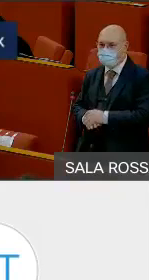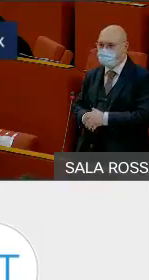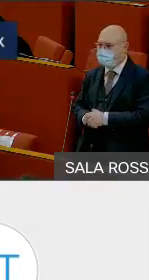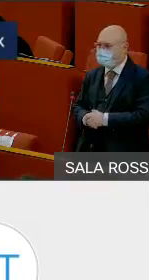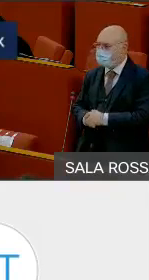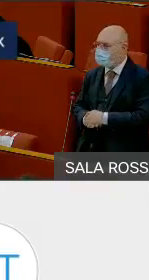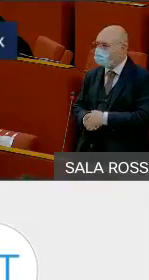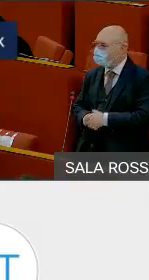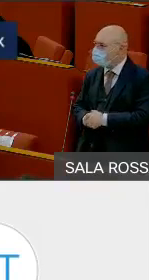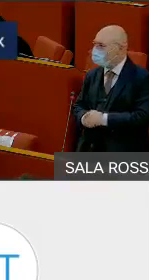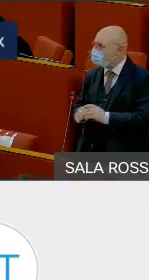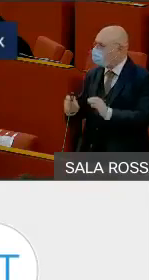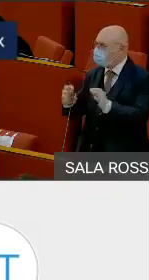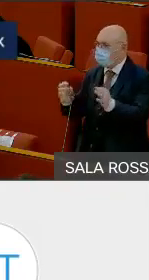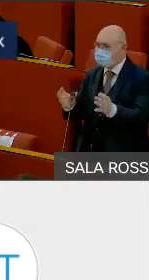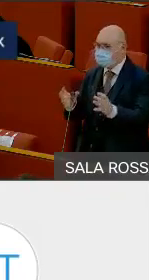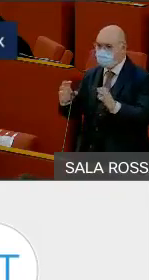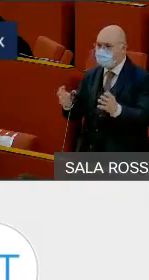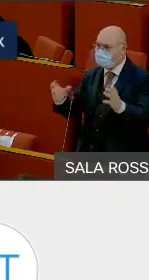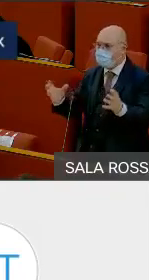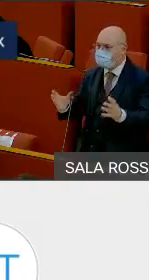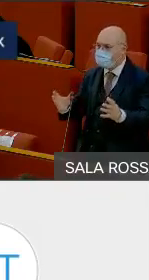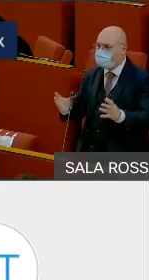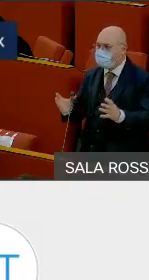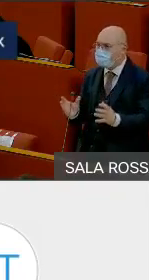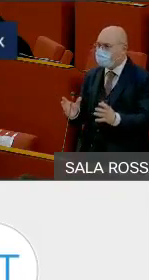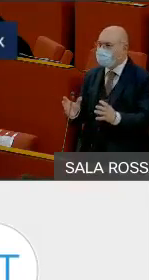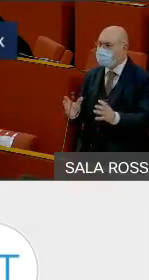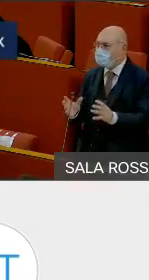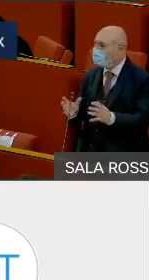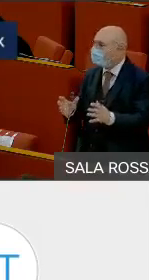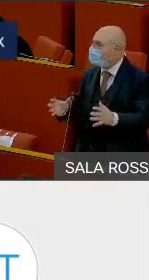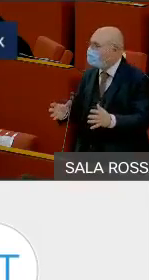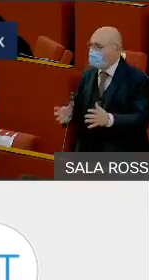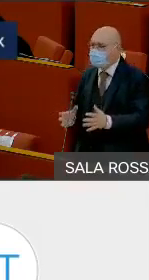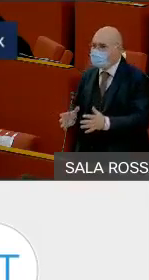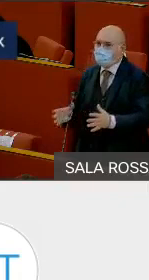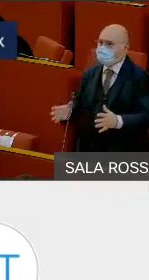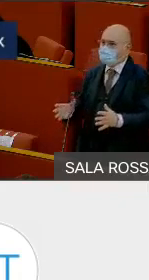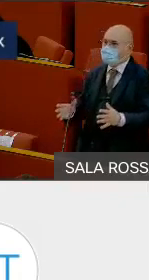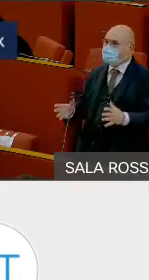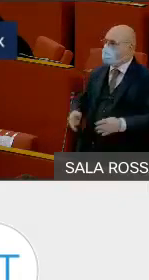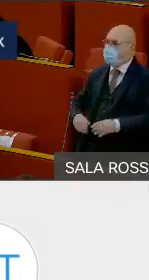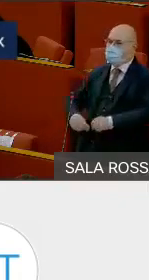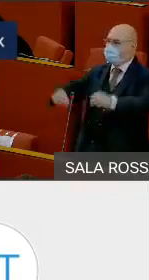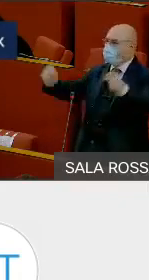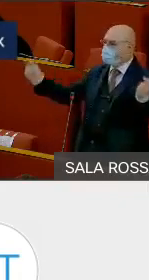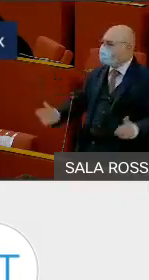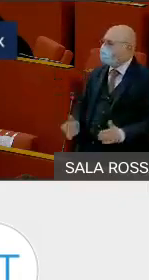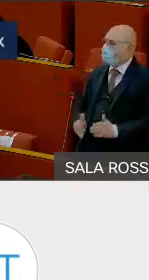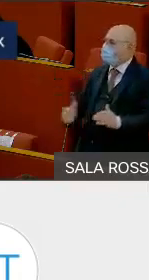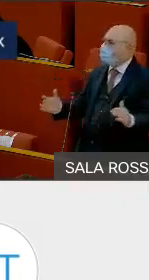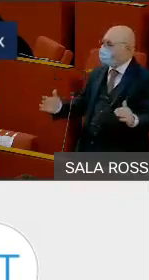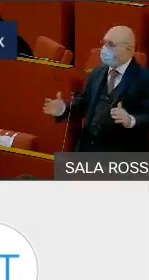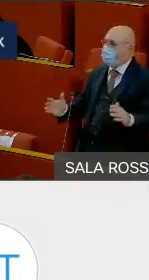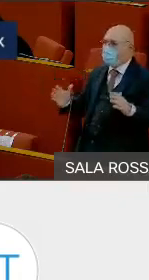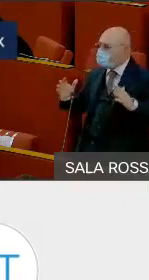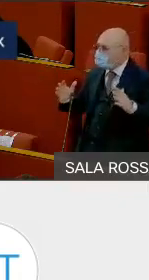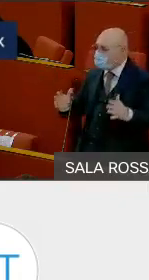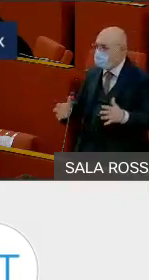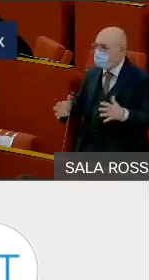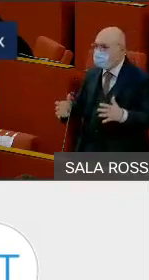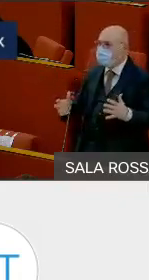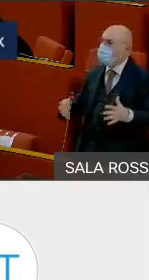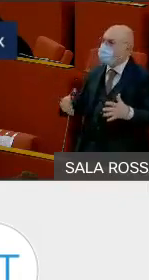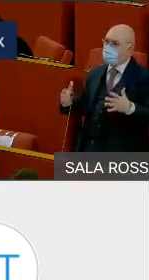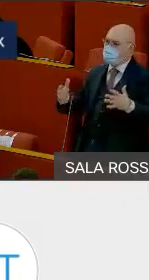perché riteneva che non fossero coerenti con questo principio e adesso questa delibera invece rende possibile in una